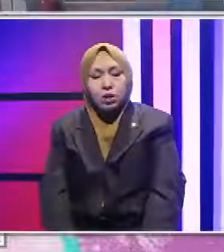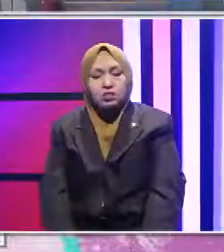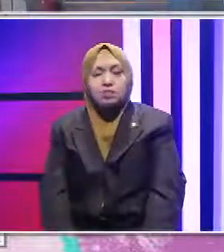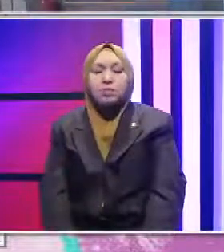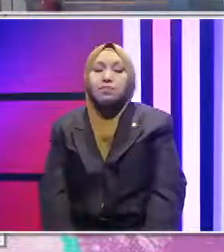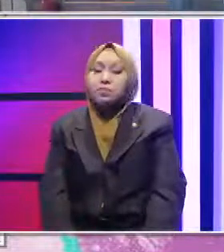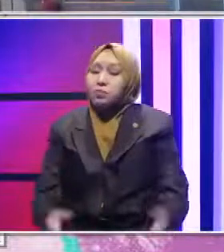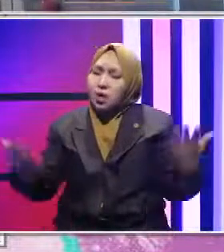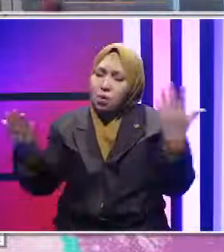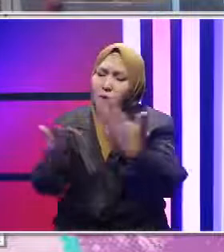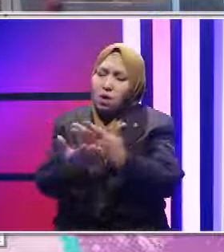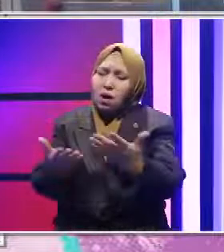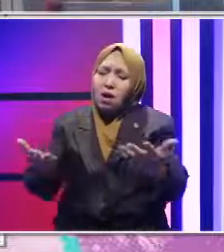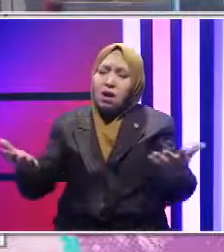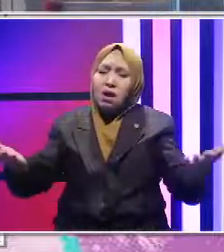Ya